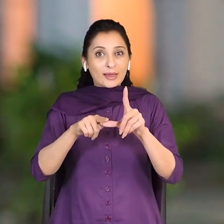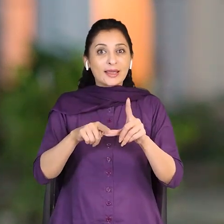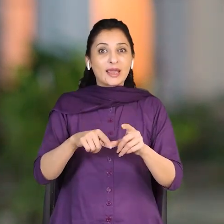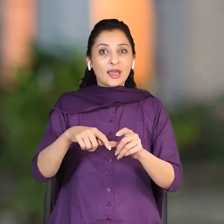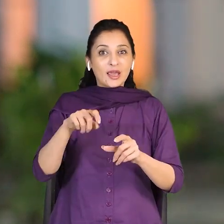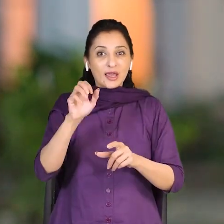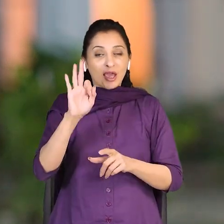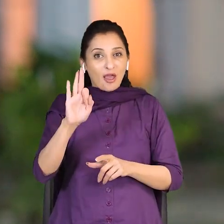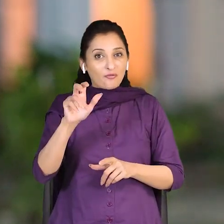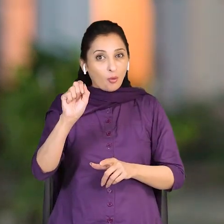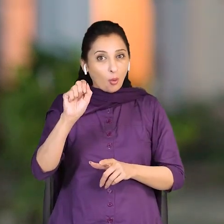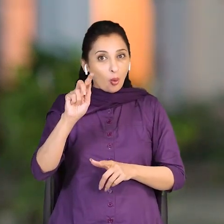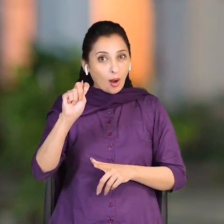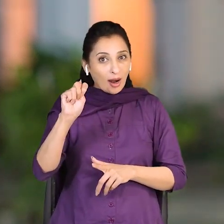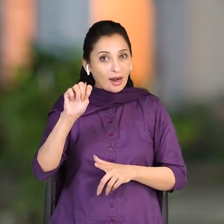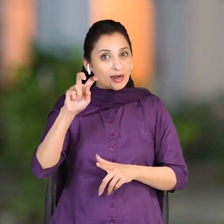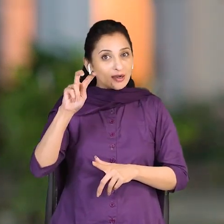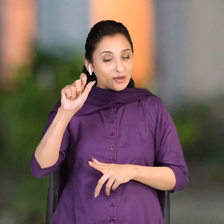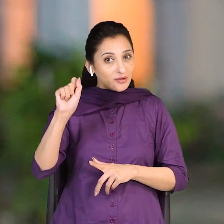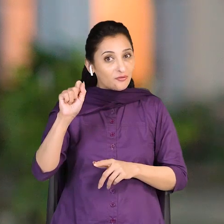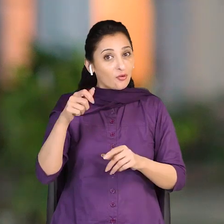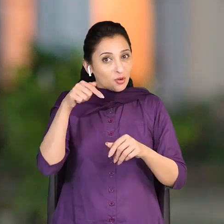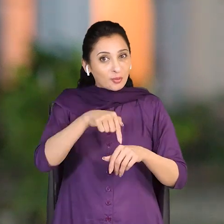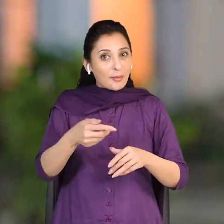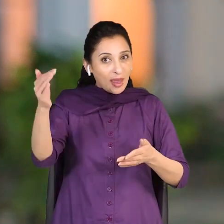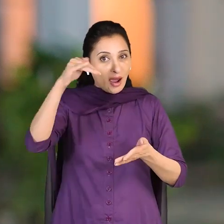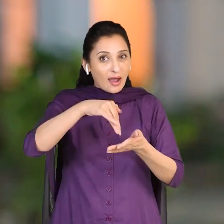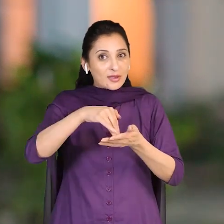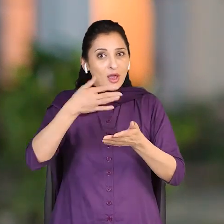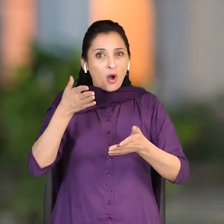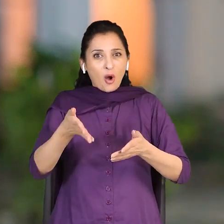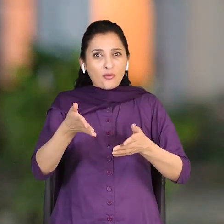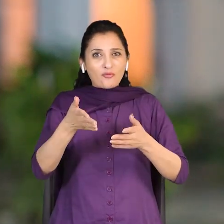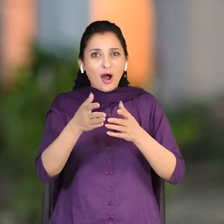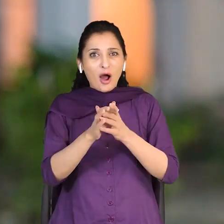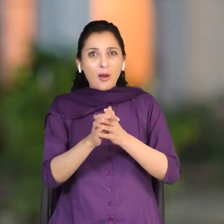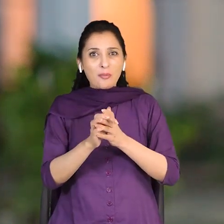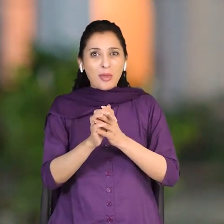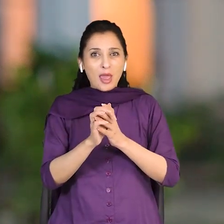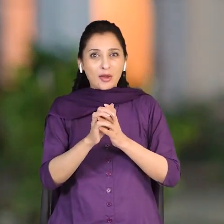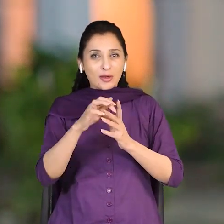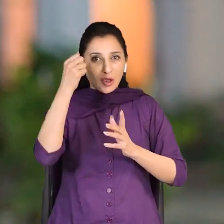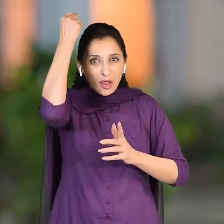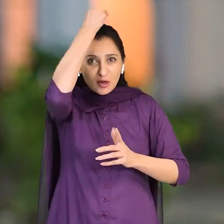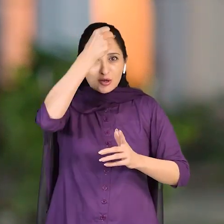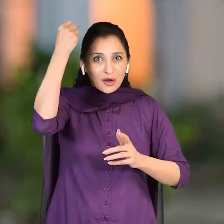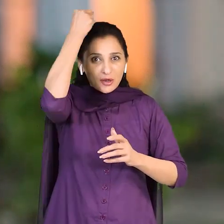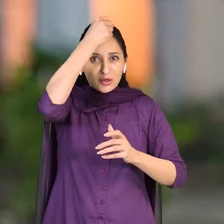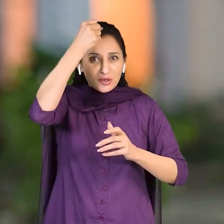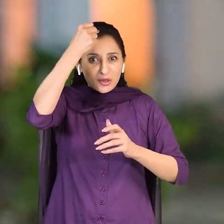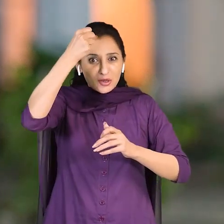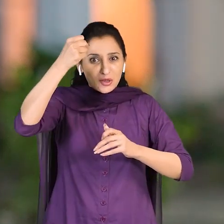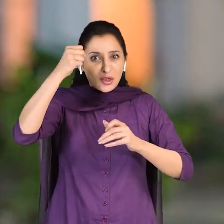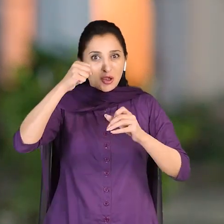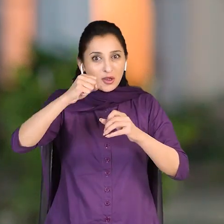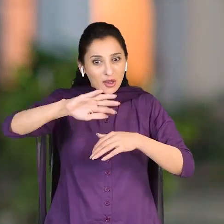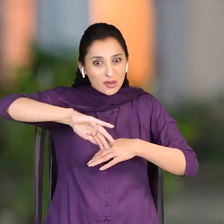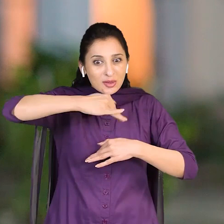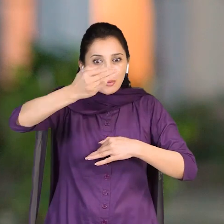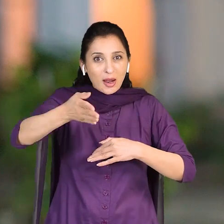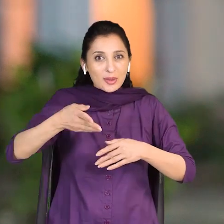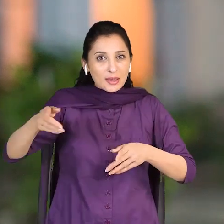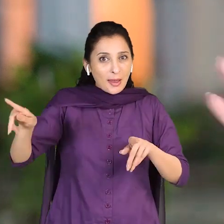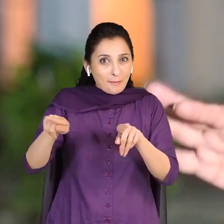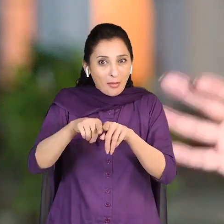मैं लाहौर फोर्ट आई थी एज़ अ टूरिस्ट। और वहाँ पे जब मैं रंजीत सिंह की समाधि के सामने से गुज़र रही थी